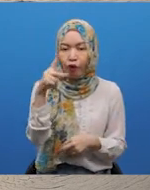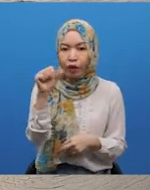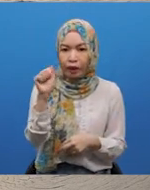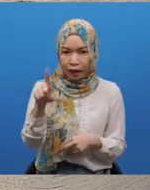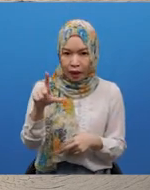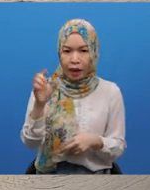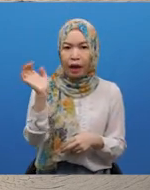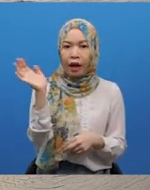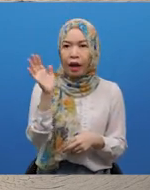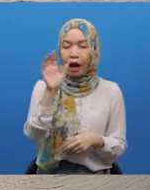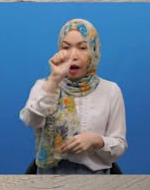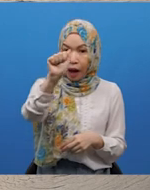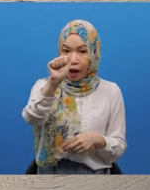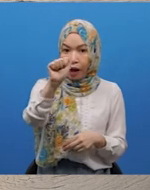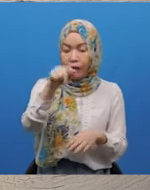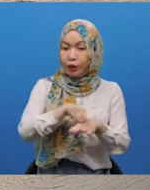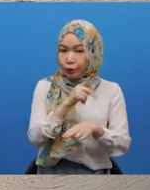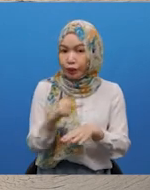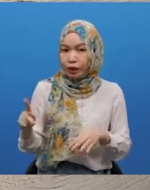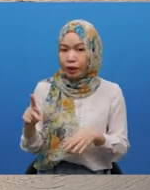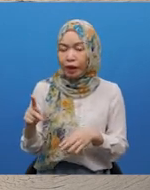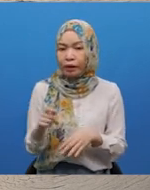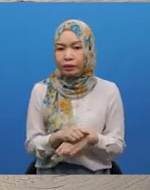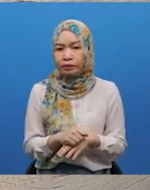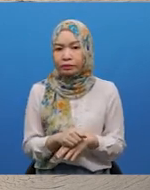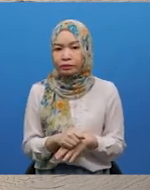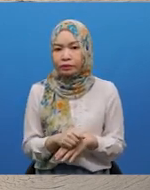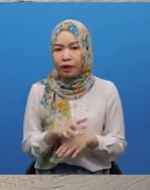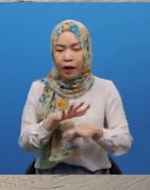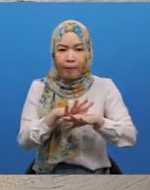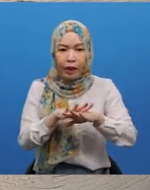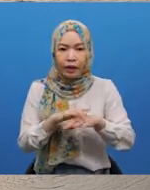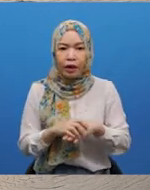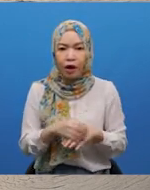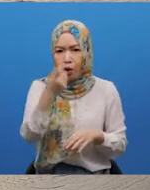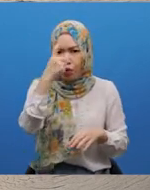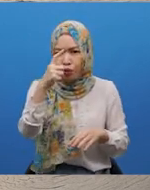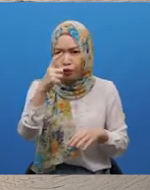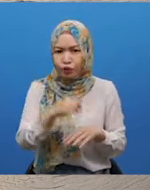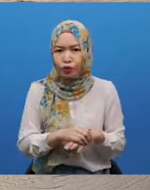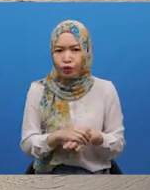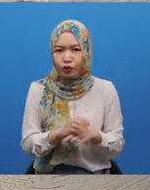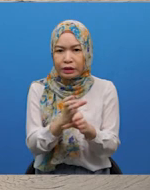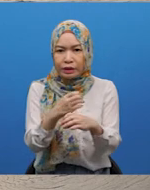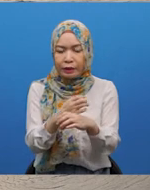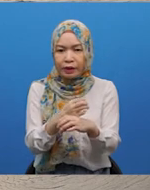digunakan secara kerap sehingga membentuk ritma atau rentak dalam ayat